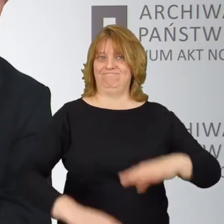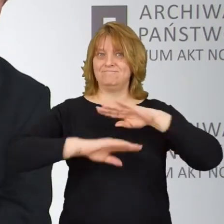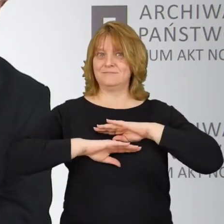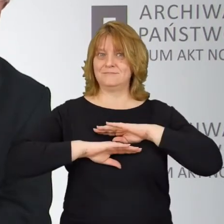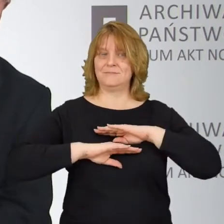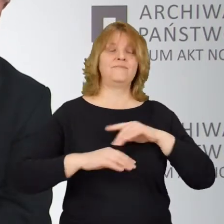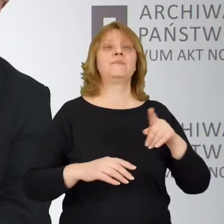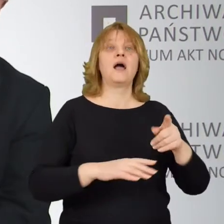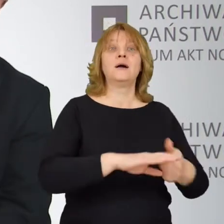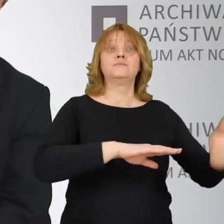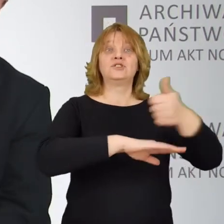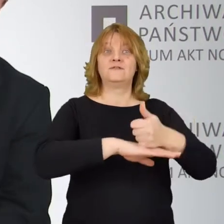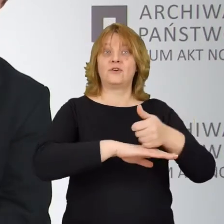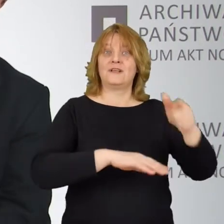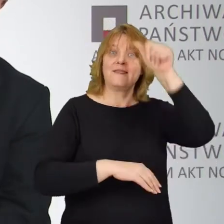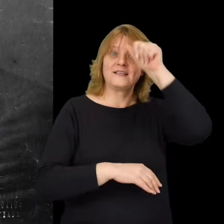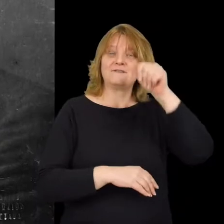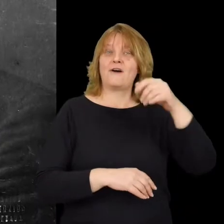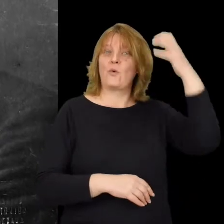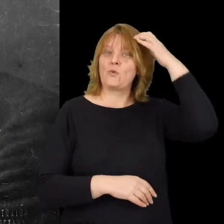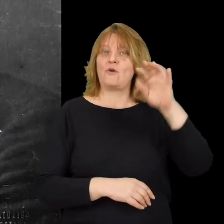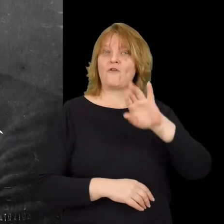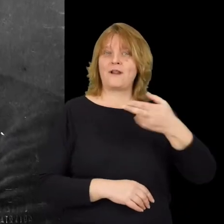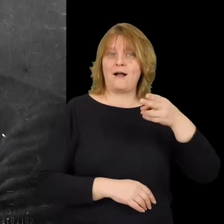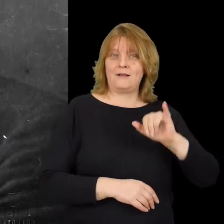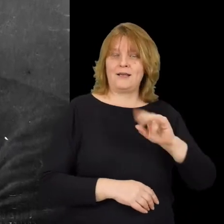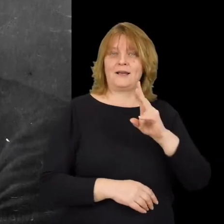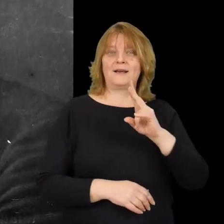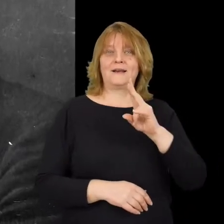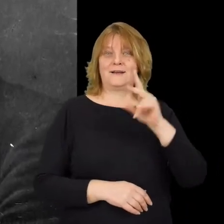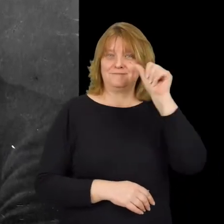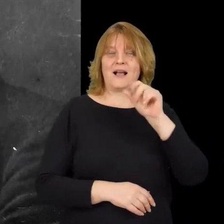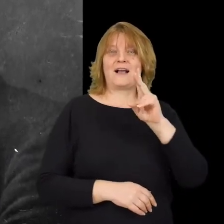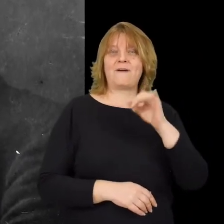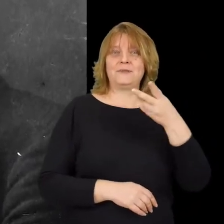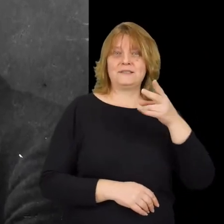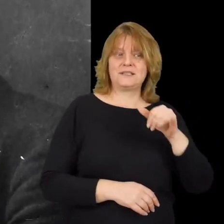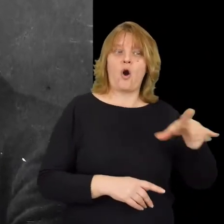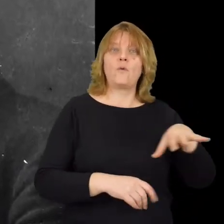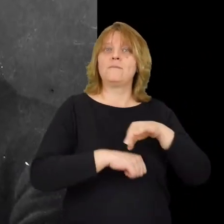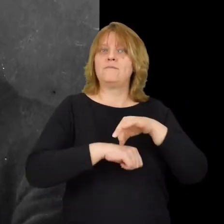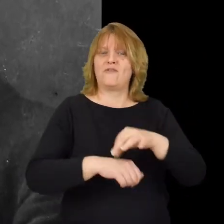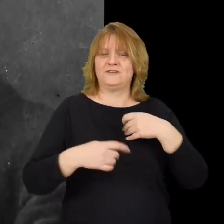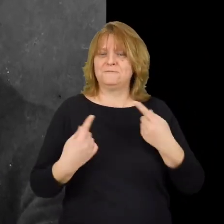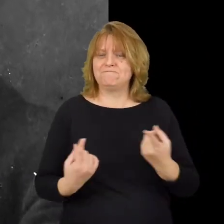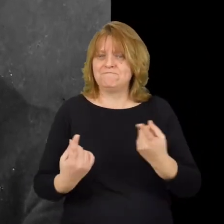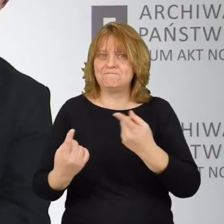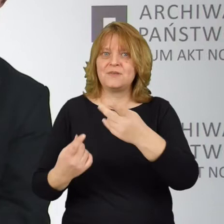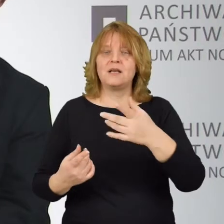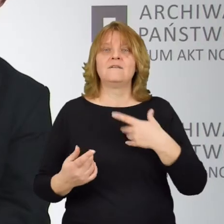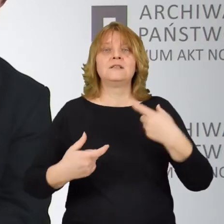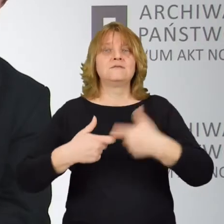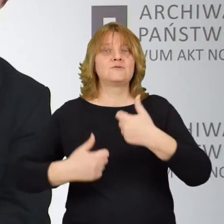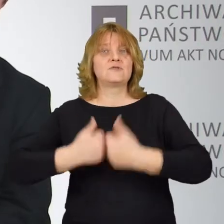Ich przywódca, nazywany królem Fornali, Jan Kwapiński, z kolei prowadził agitację w Związku Zawodowym